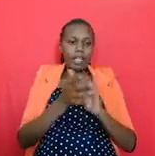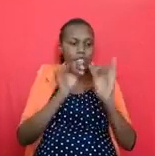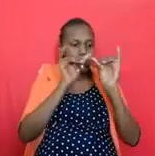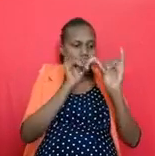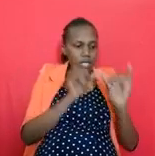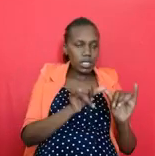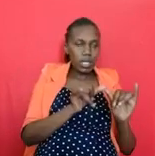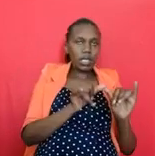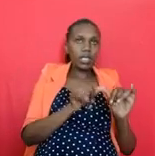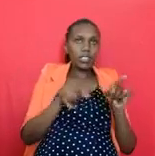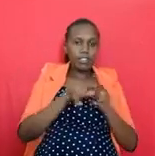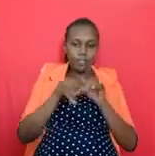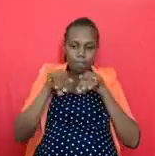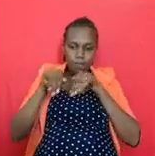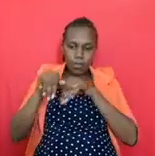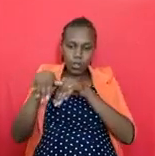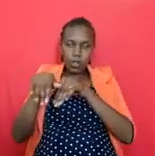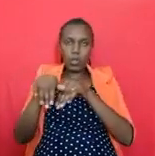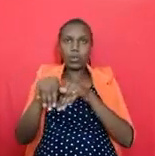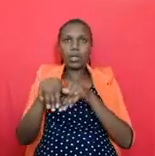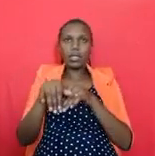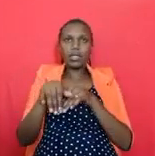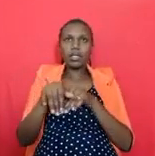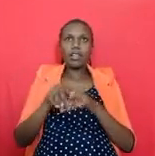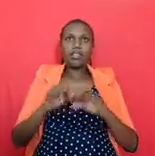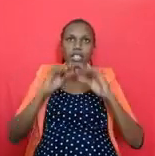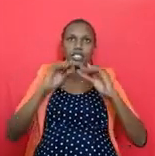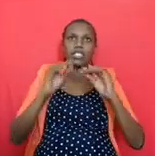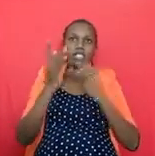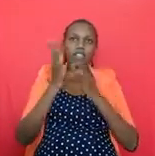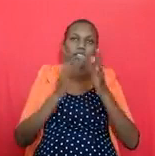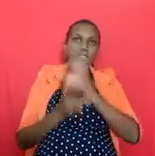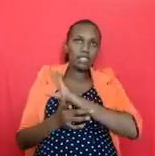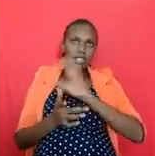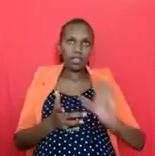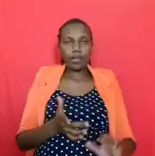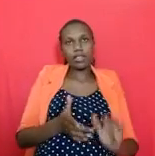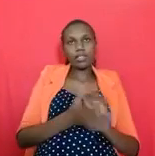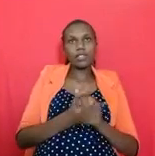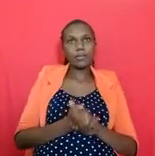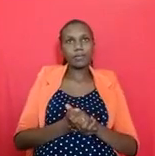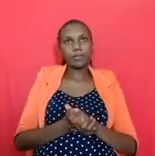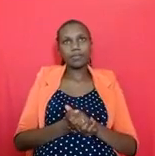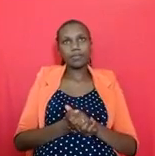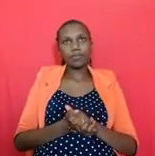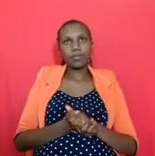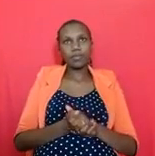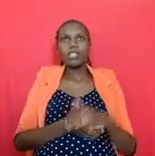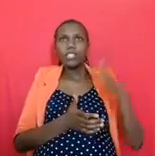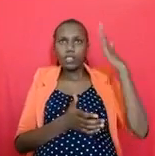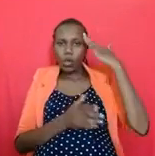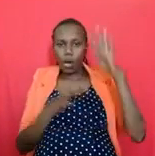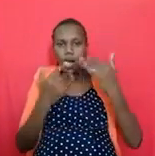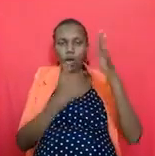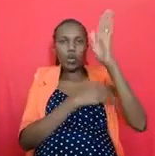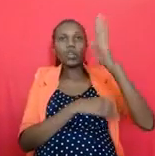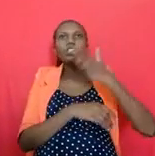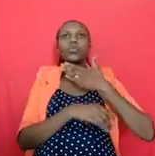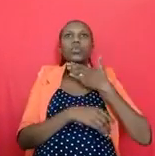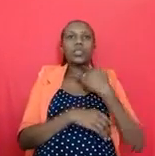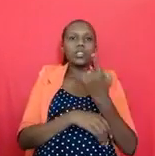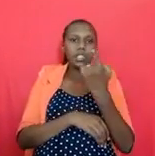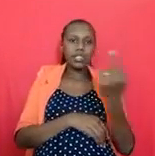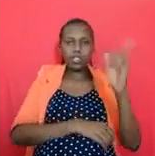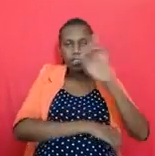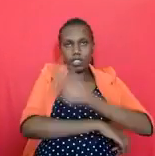tuikare turumiriire morutani ma ngai uria ngai endaga menyaga uria ngai endaga o